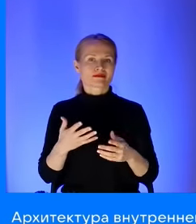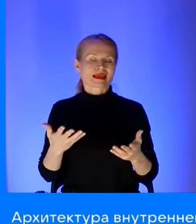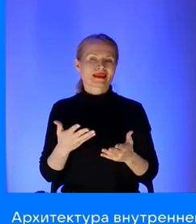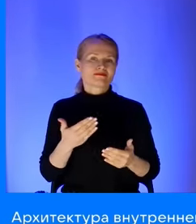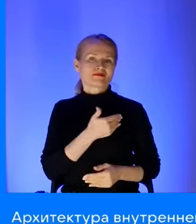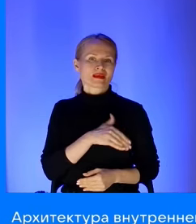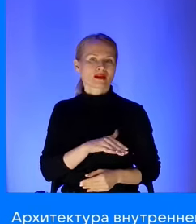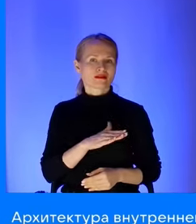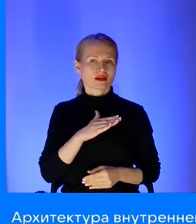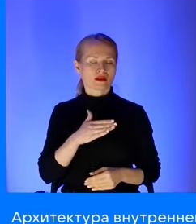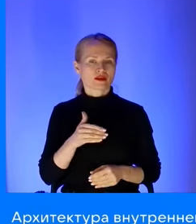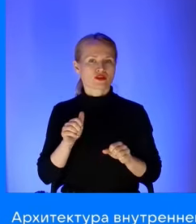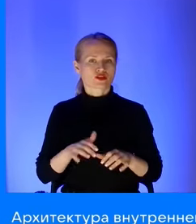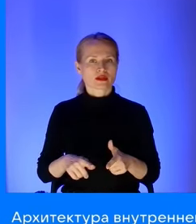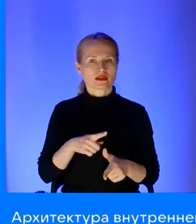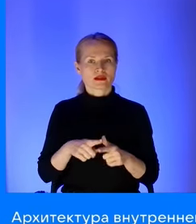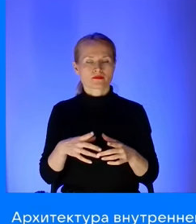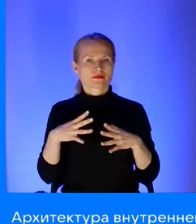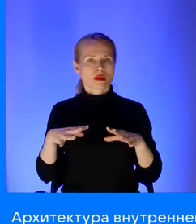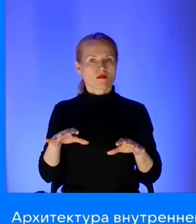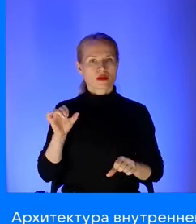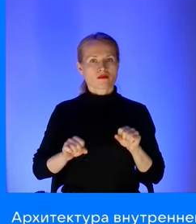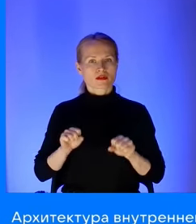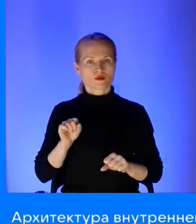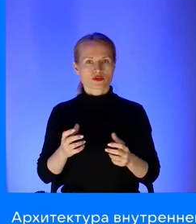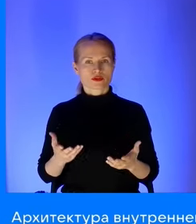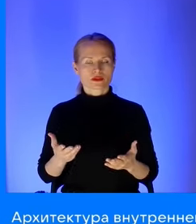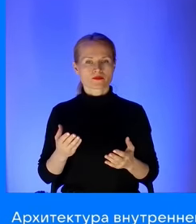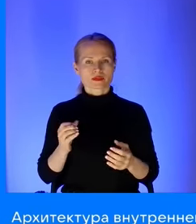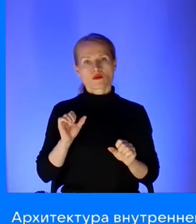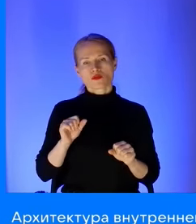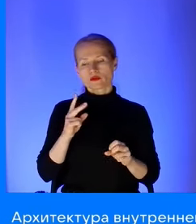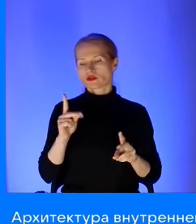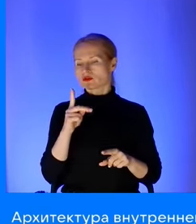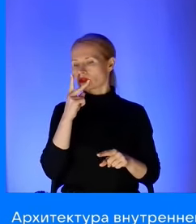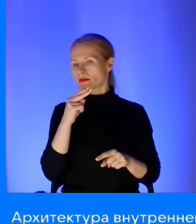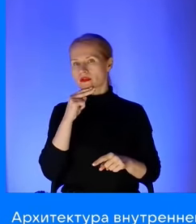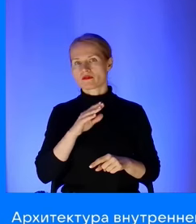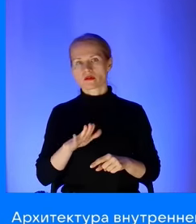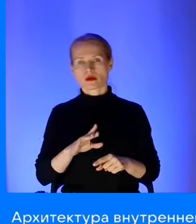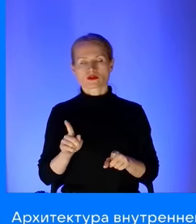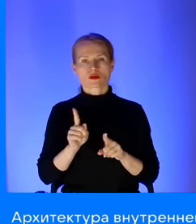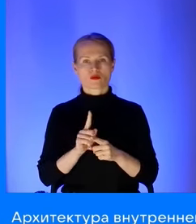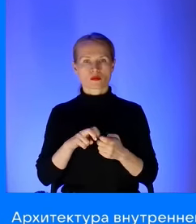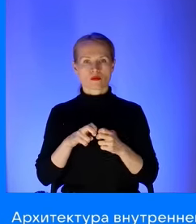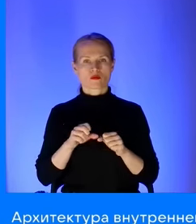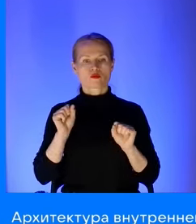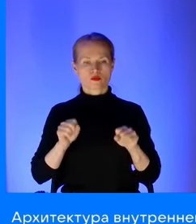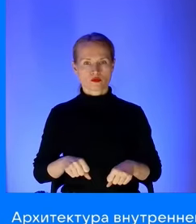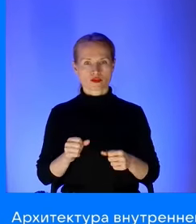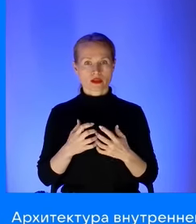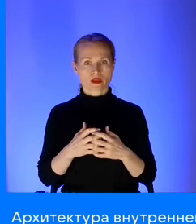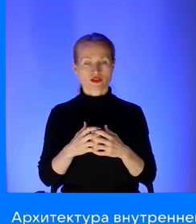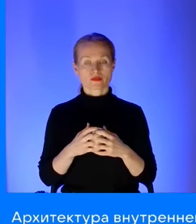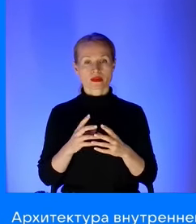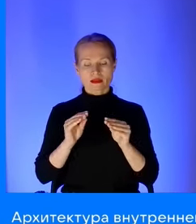решать или не было на это возможности Возможно не обратили внимание что такую проблему можно решить